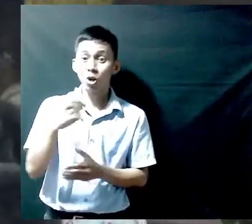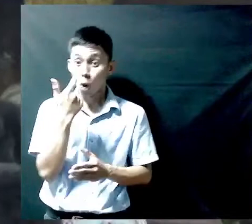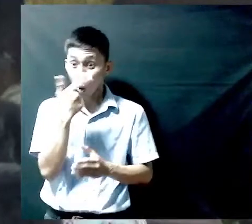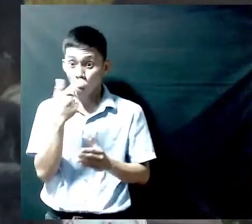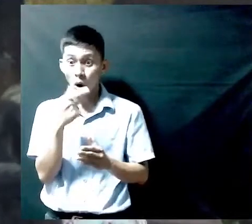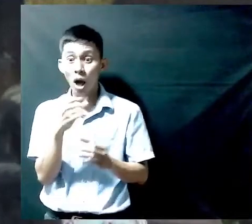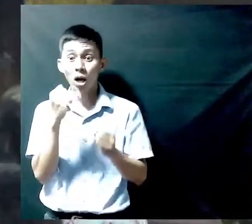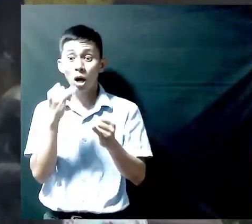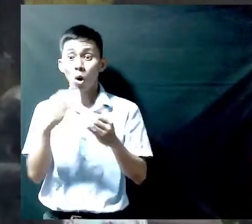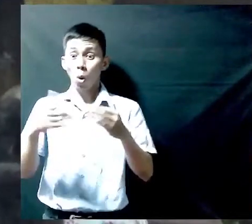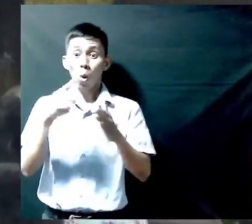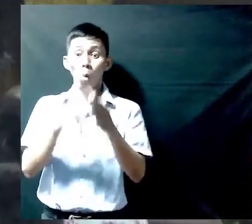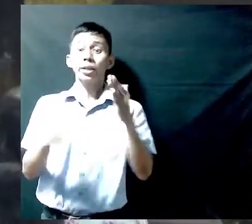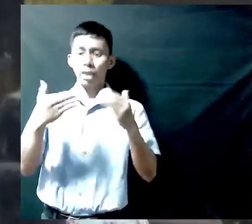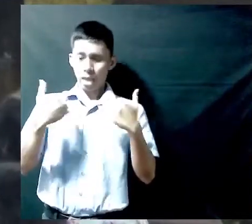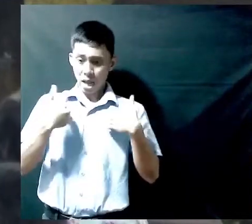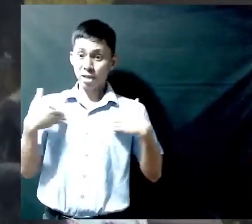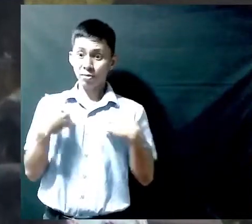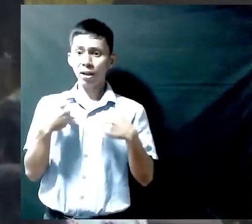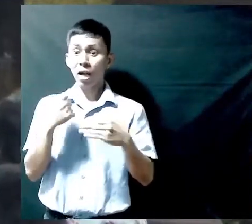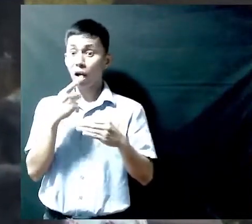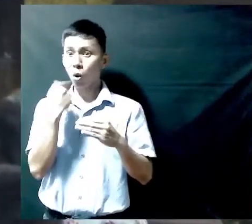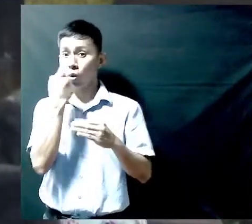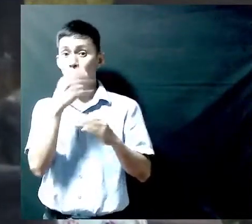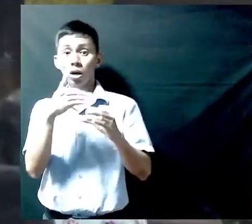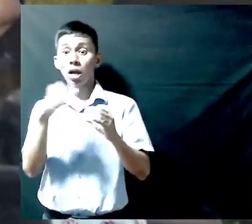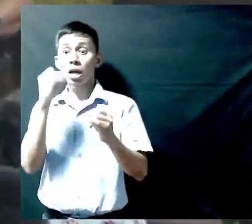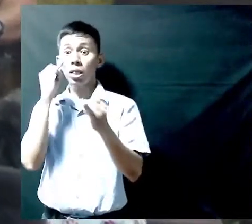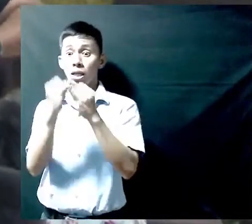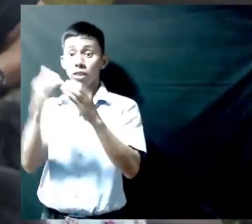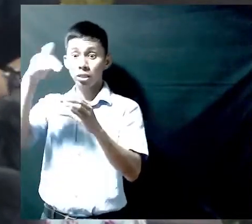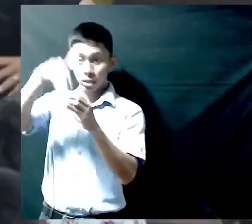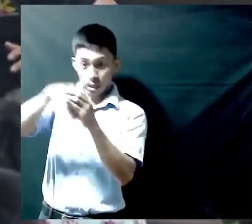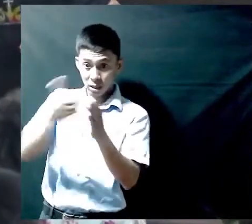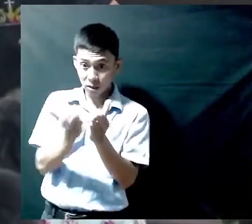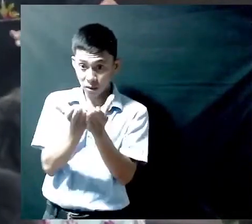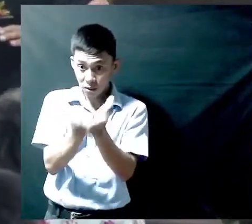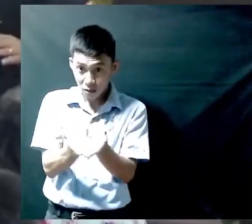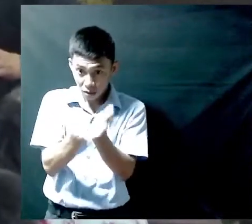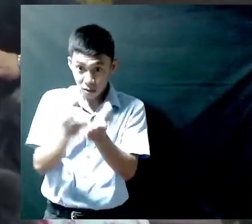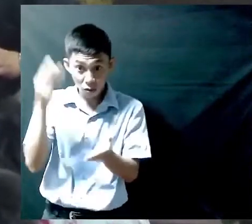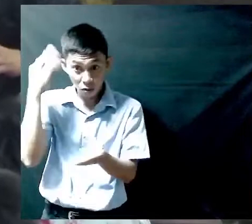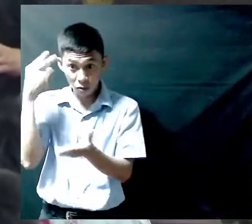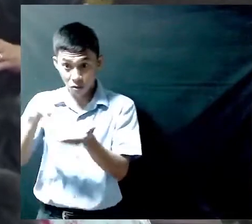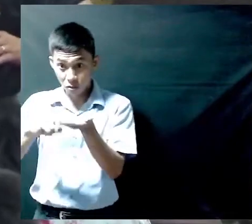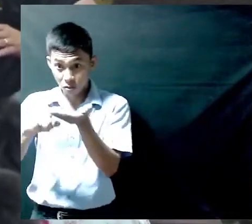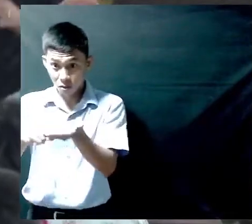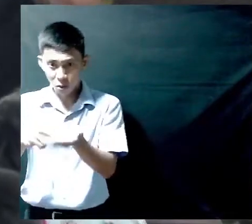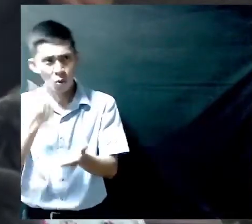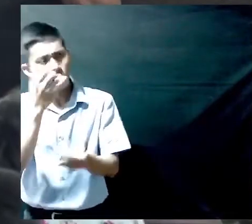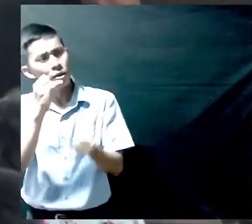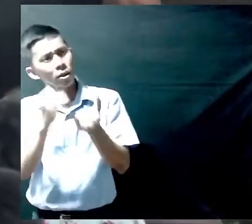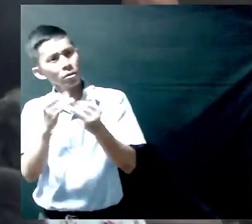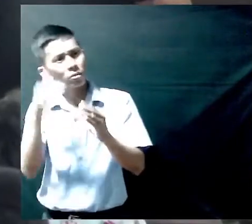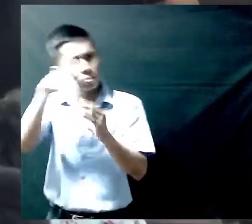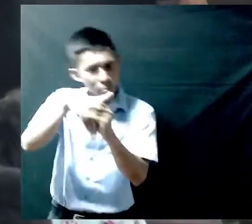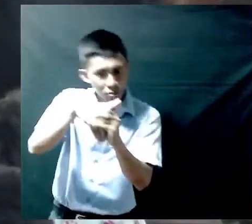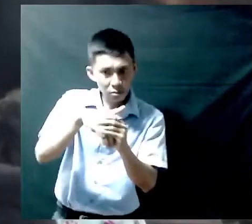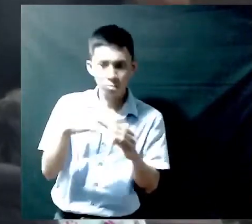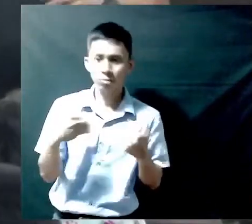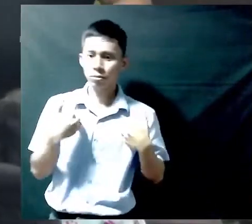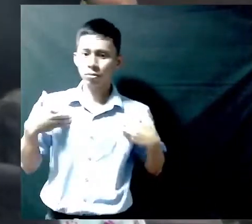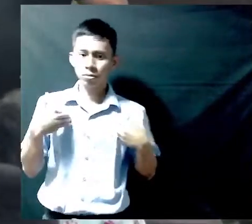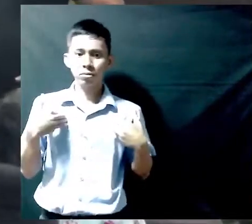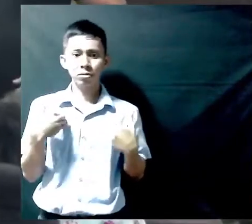Ano? Guess lang natin yon. Baka nga pagong. Ba? Sa bagal niya. Pero,